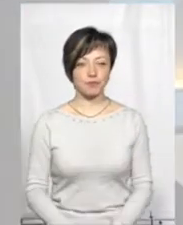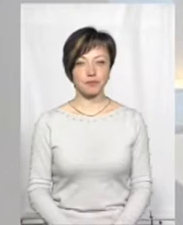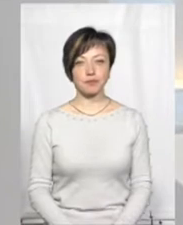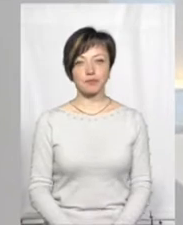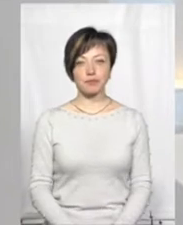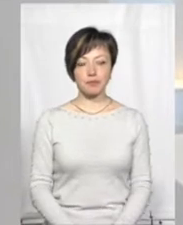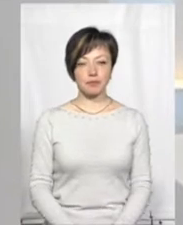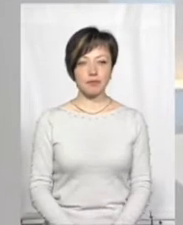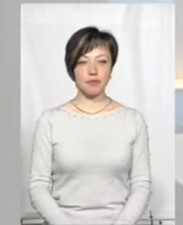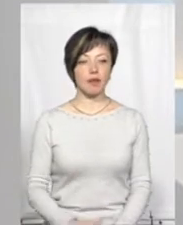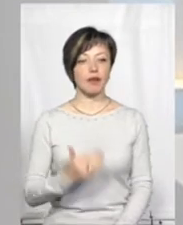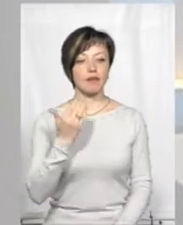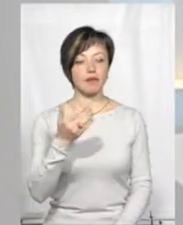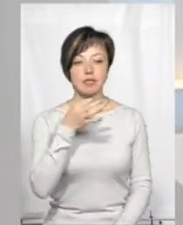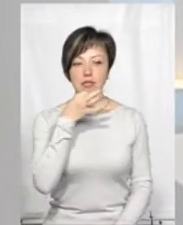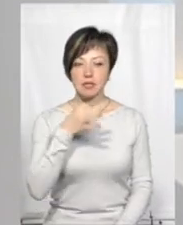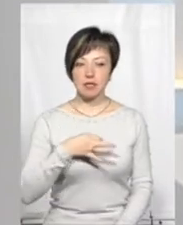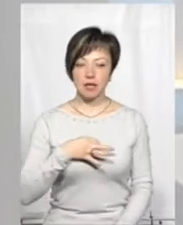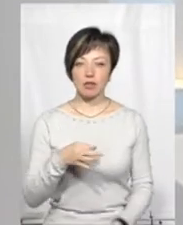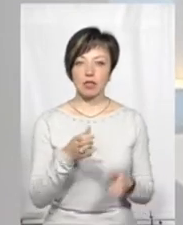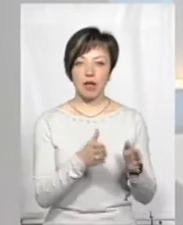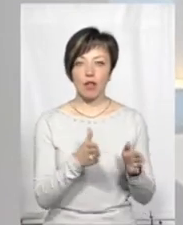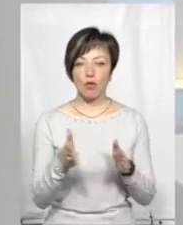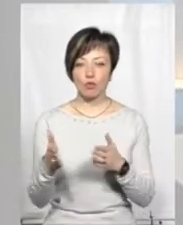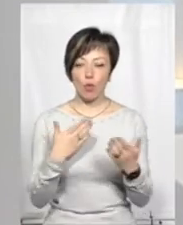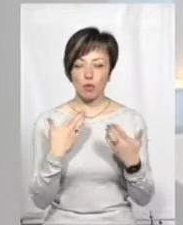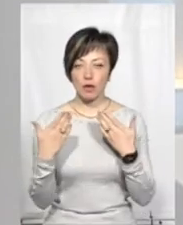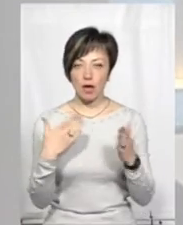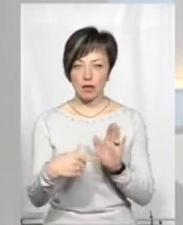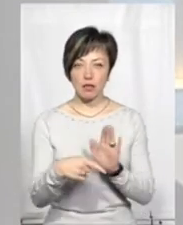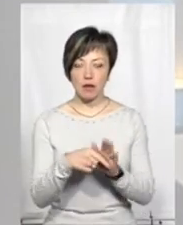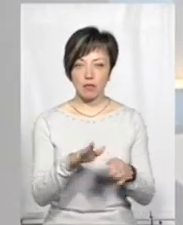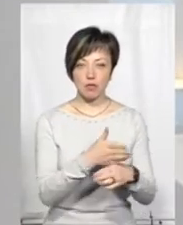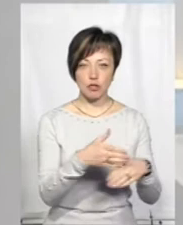ви сказали, що ви налагоджуєте комунікацію